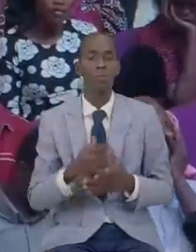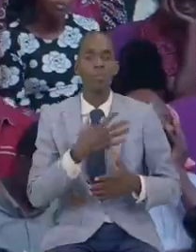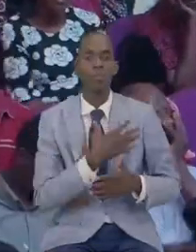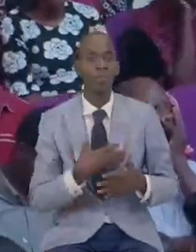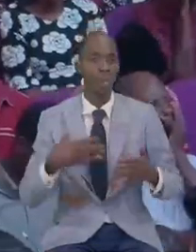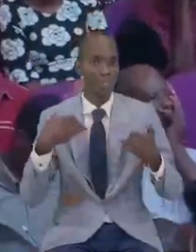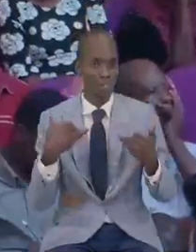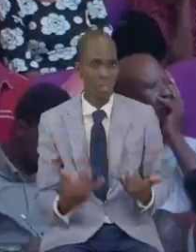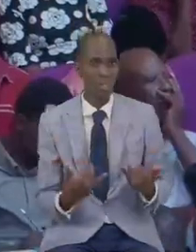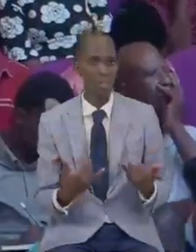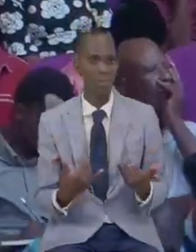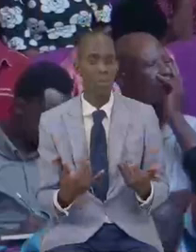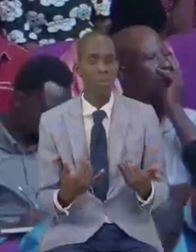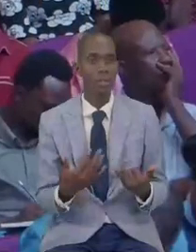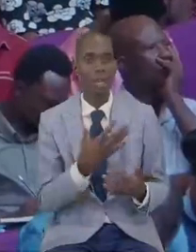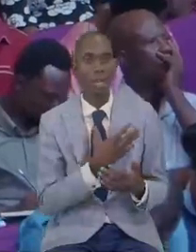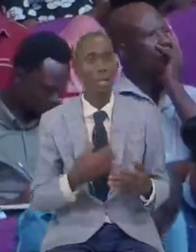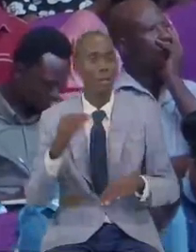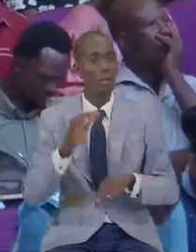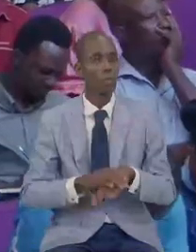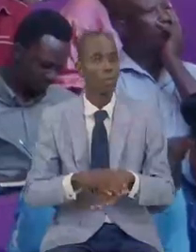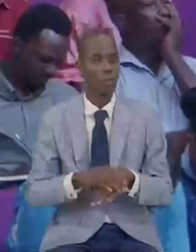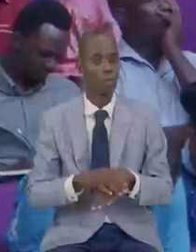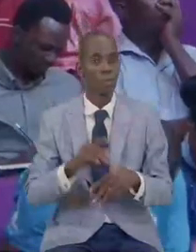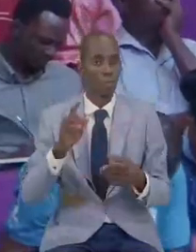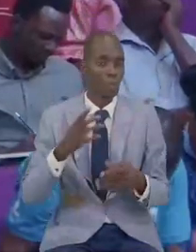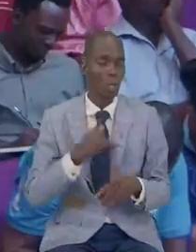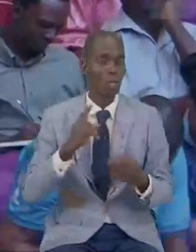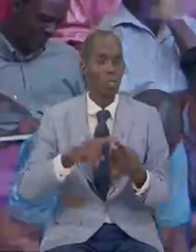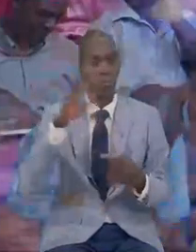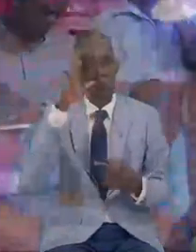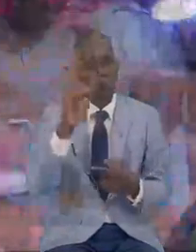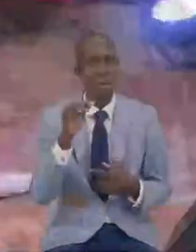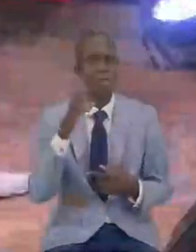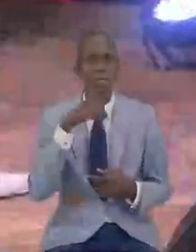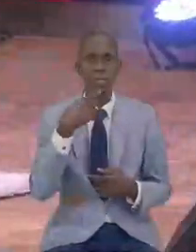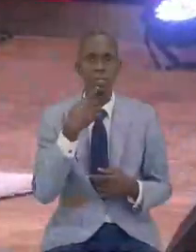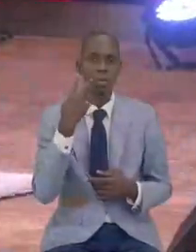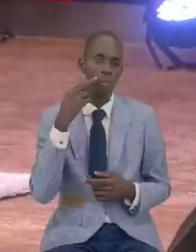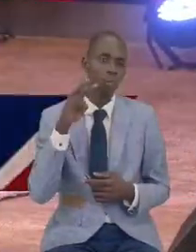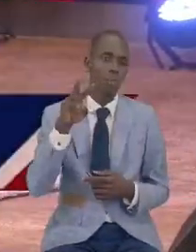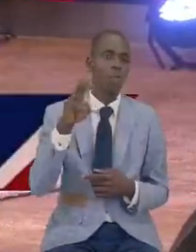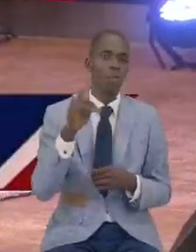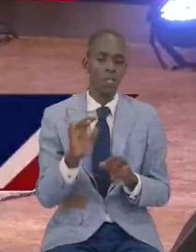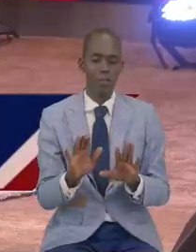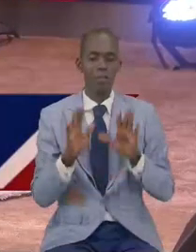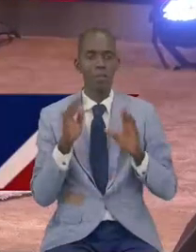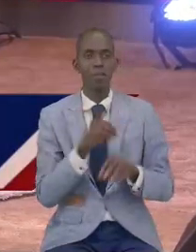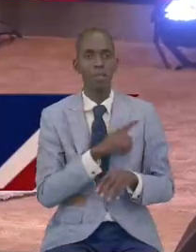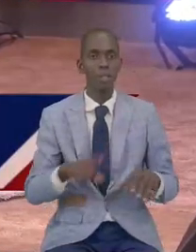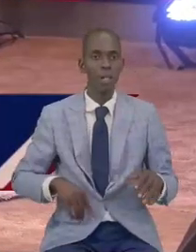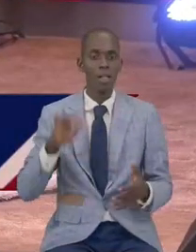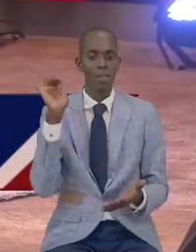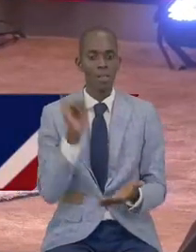Puis il dit à l'homme, voici, la crainte du Seigneur, c'est la sagesse.